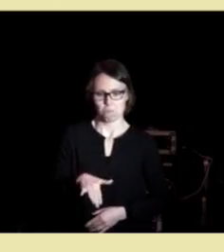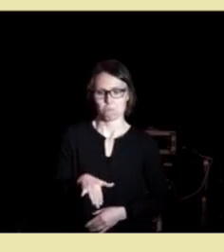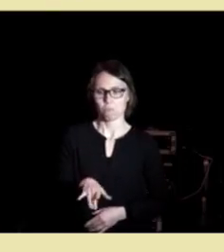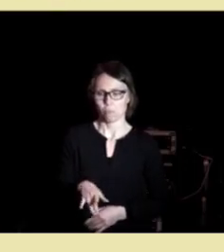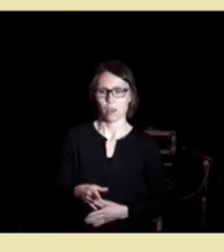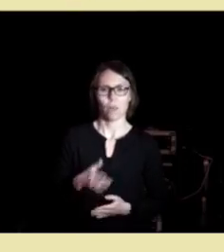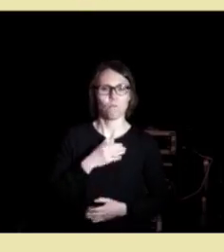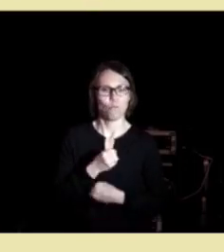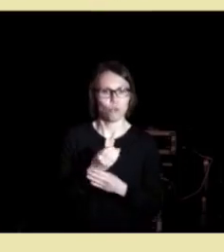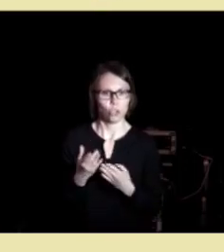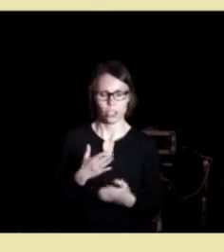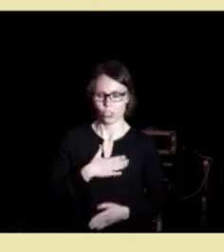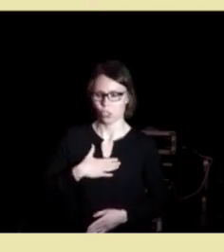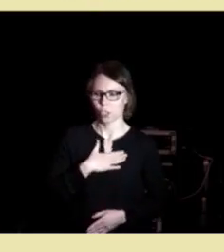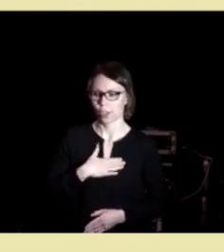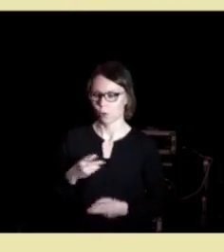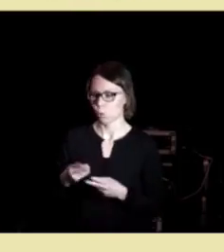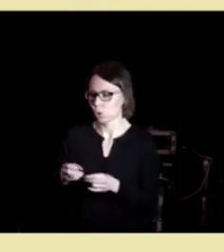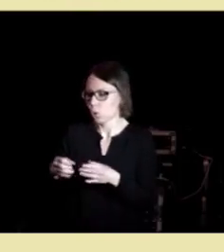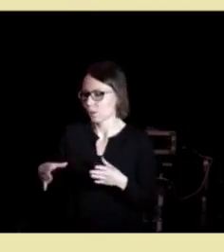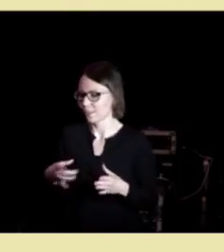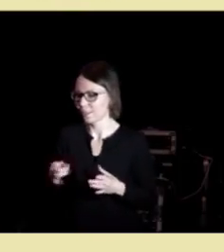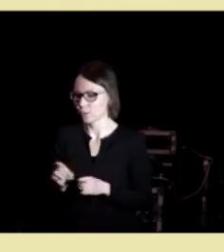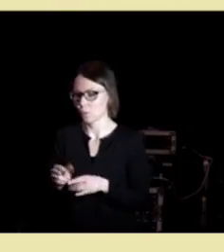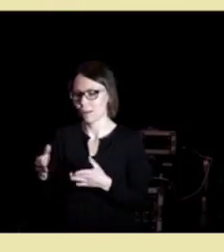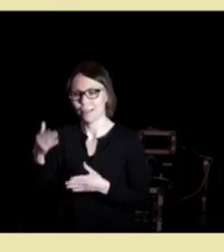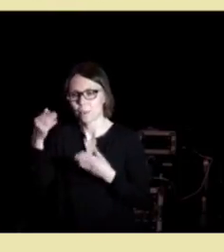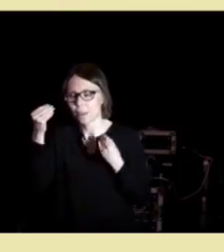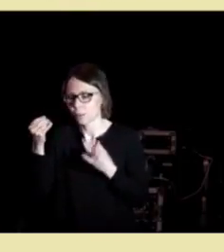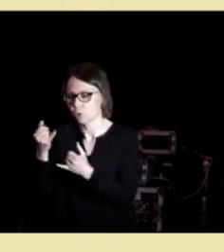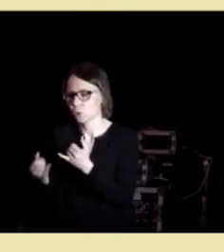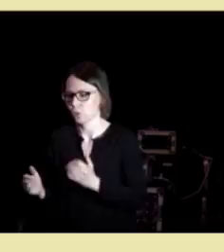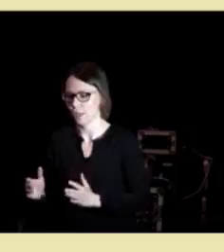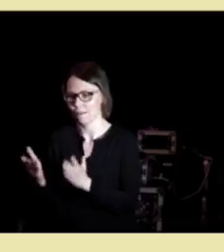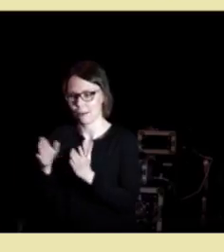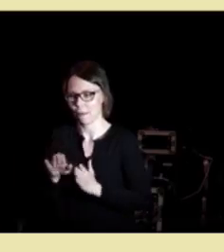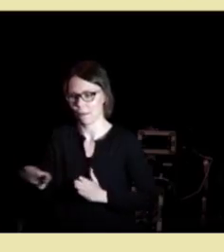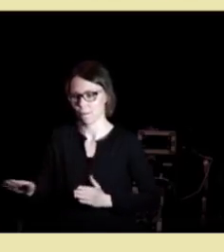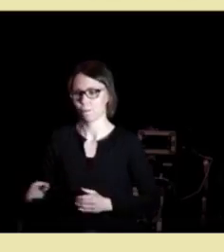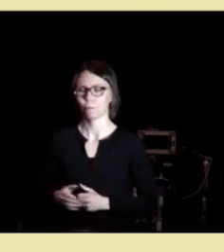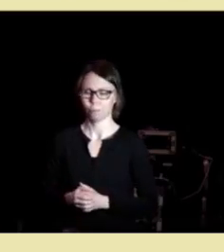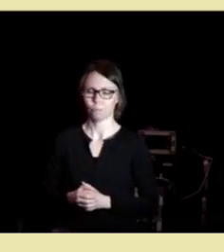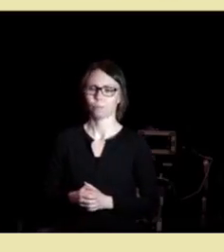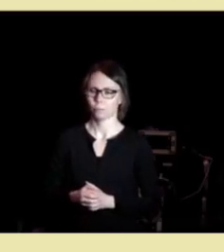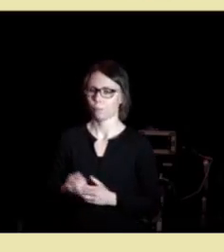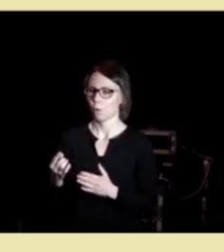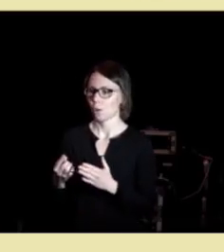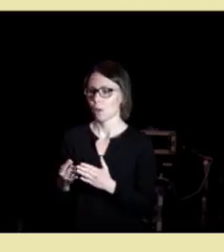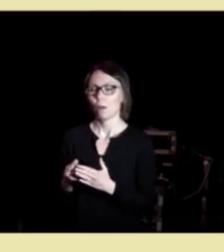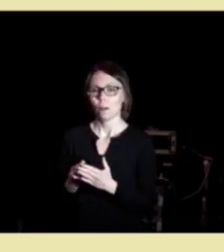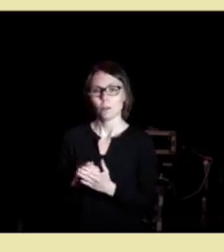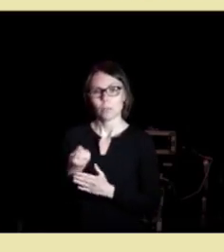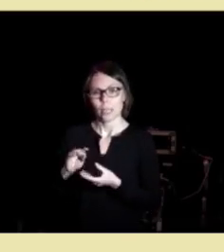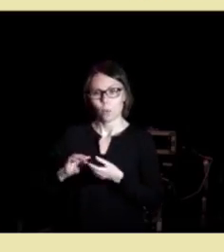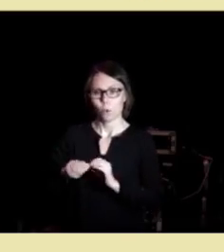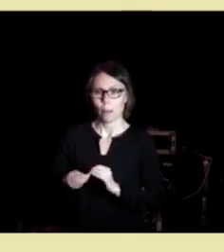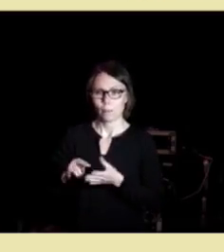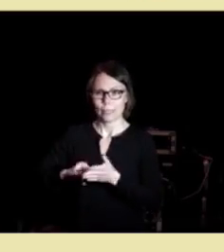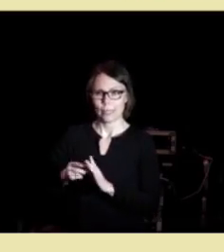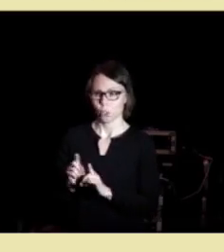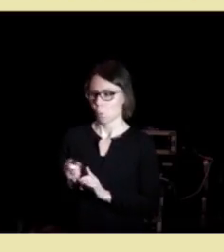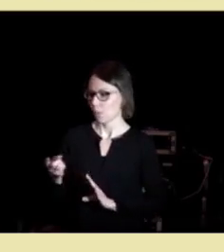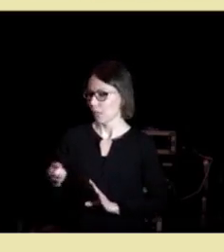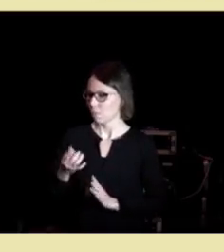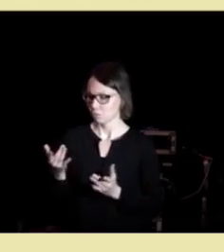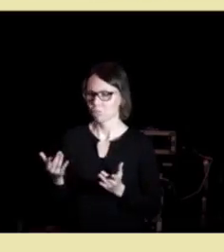Og vi har også en økning i de som blir demente mot slutten av livet. Det er spesielle problemstillinger som